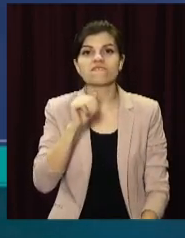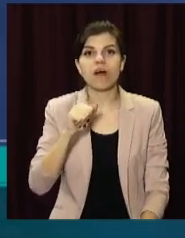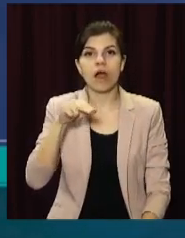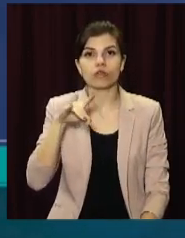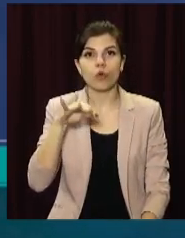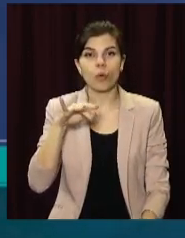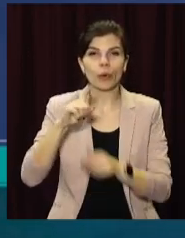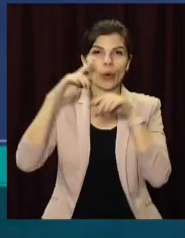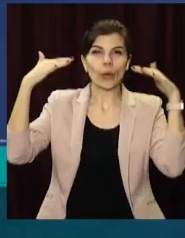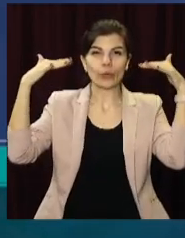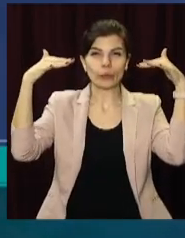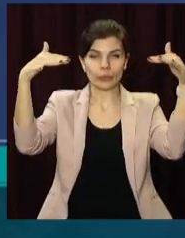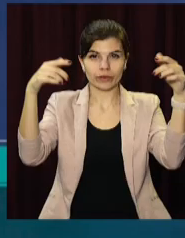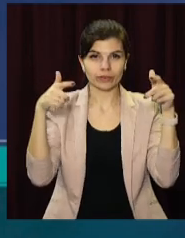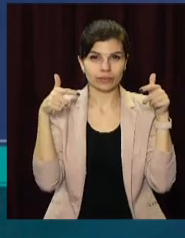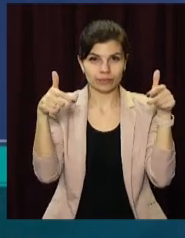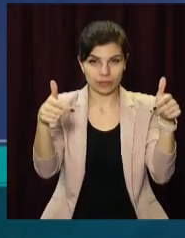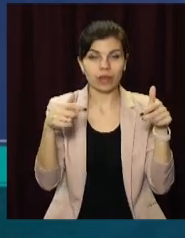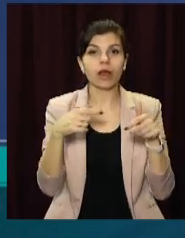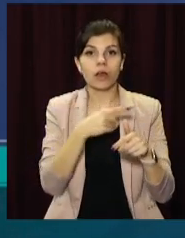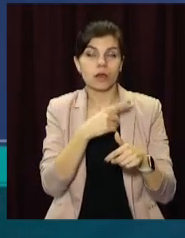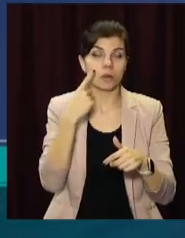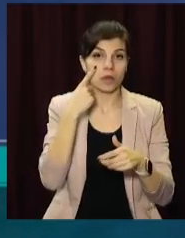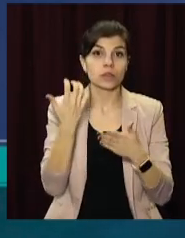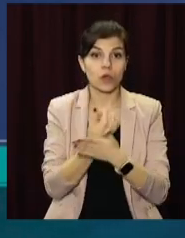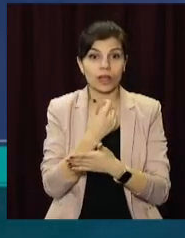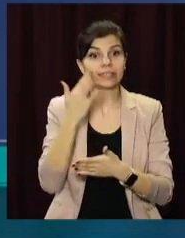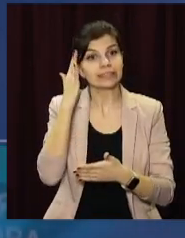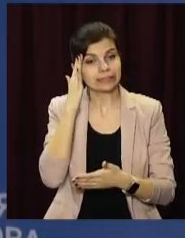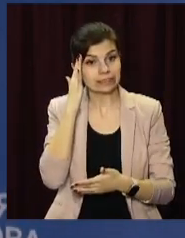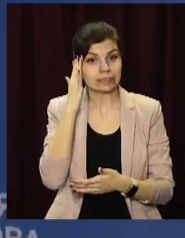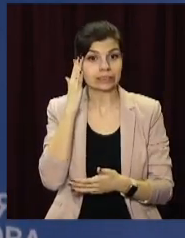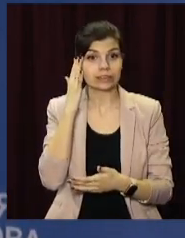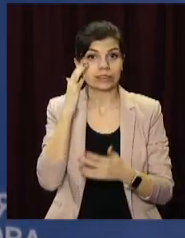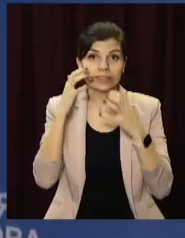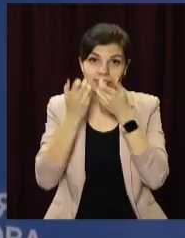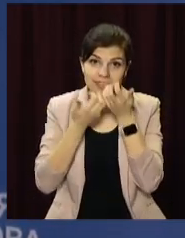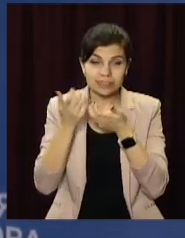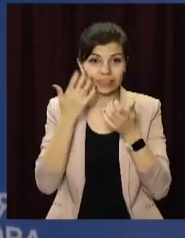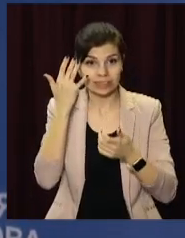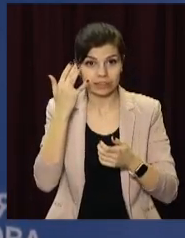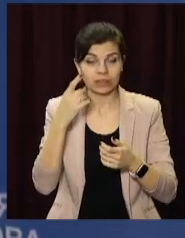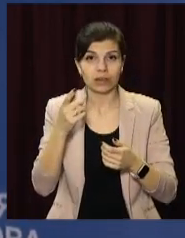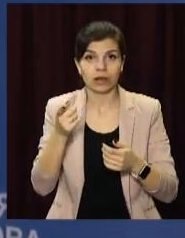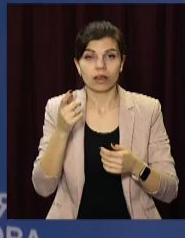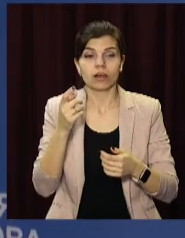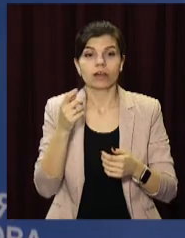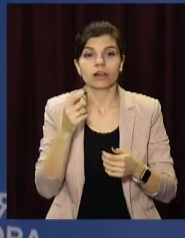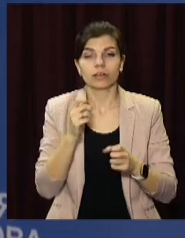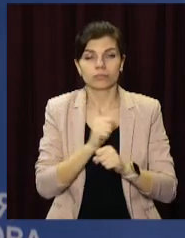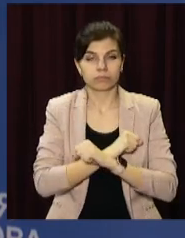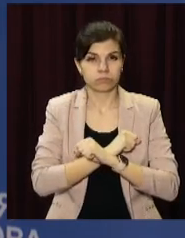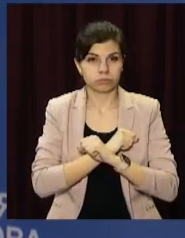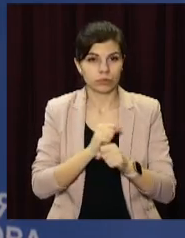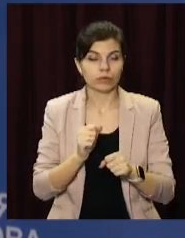другом занесли в бліндаж. Це, з його слів, хотіли його розібрати. Повідривало руки. Я